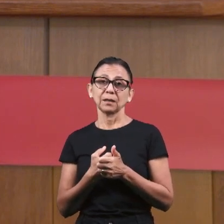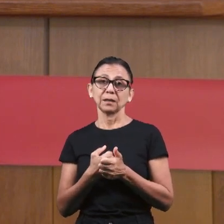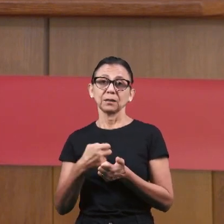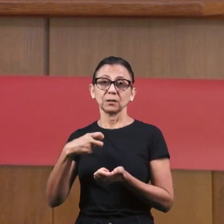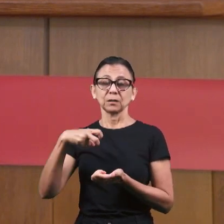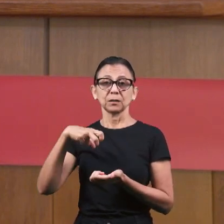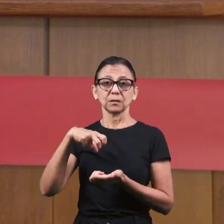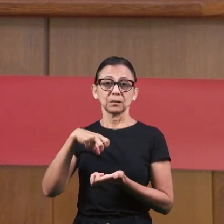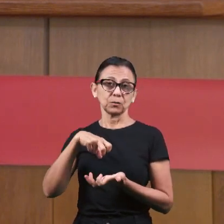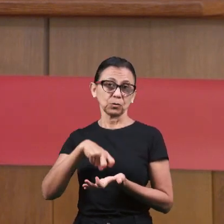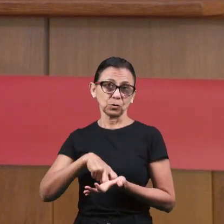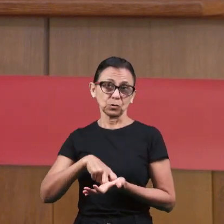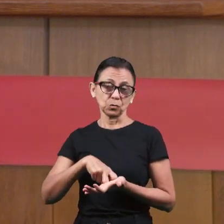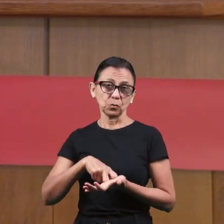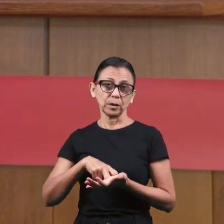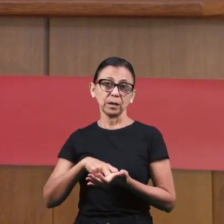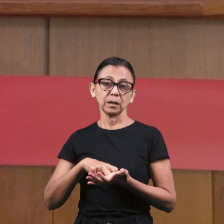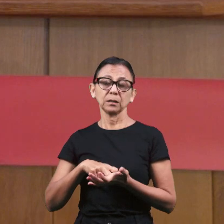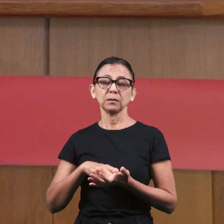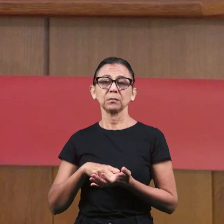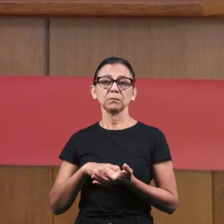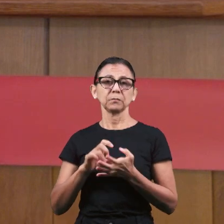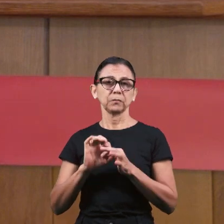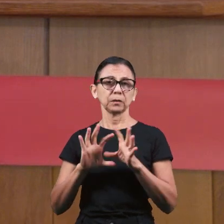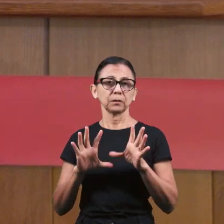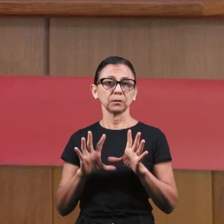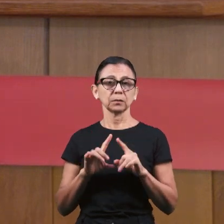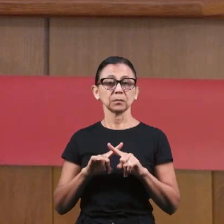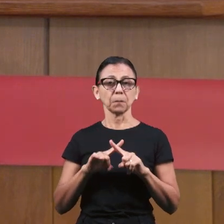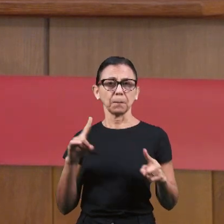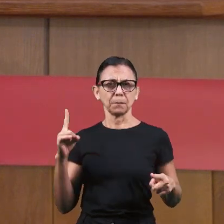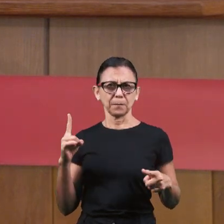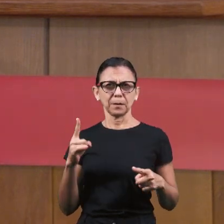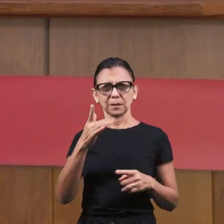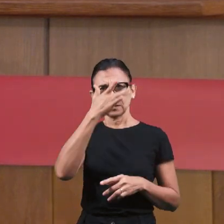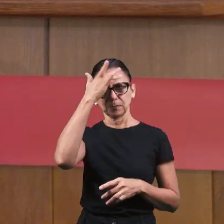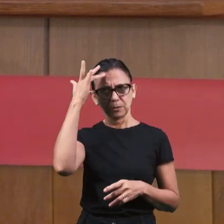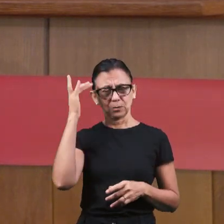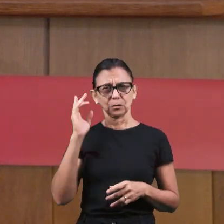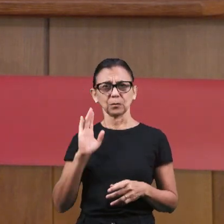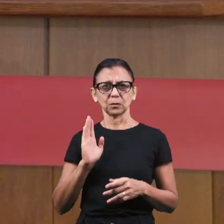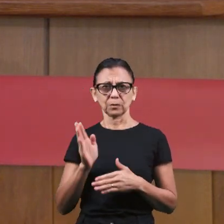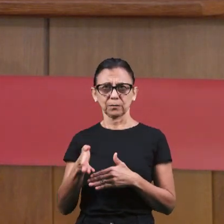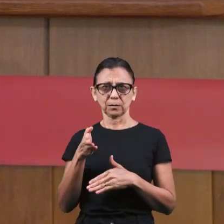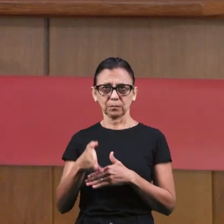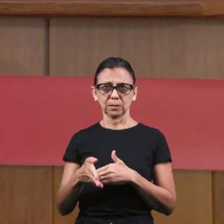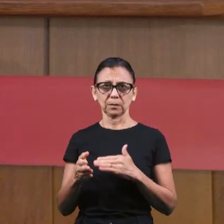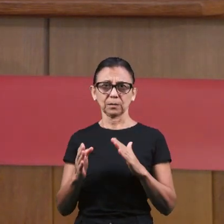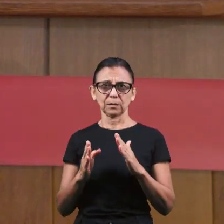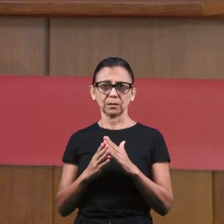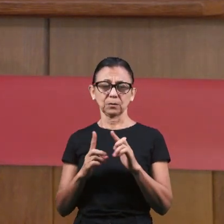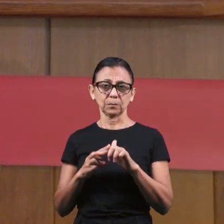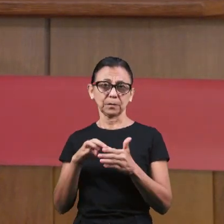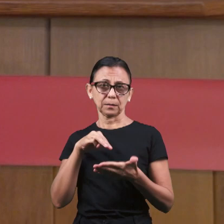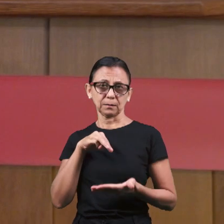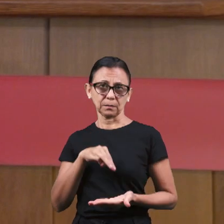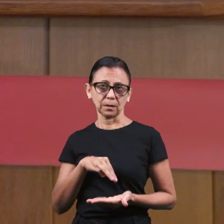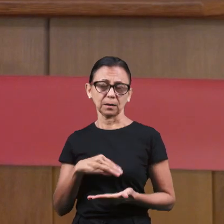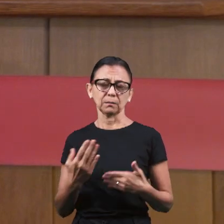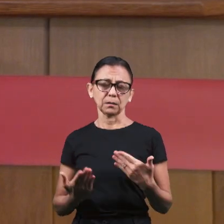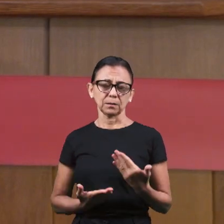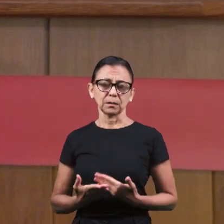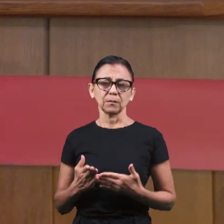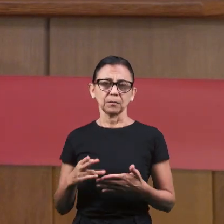comme il vous convient le mieux. Mais pour les frères et sœurs de l'Église chrétienne Maranatha et ceux qui sont présents ici dans le temple de Manaïm Domingos Martins, j'invite à se